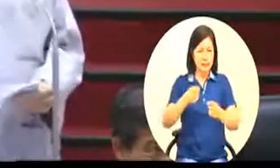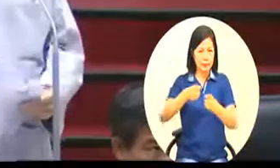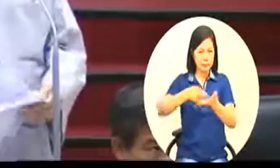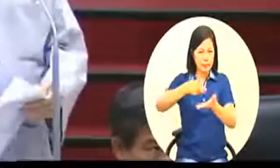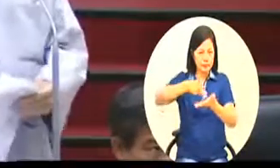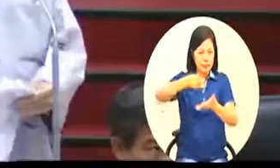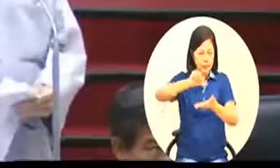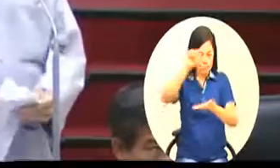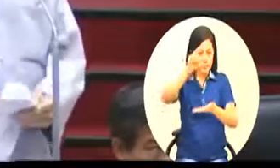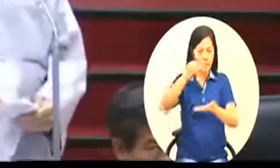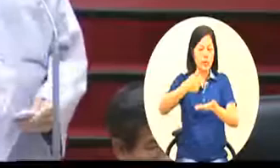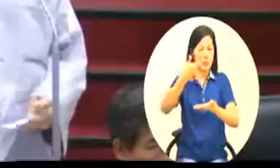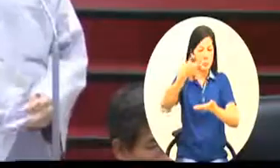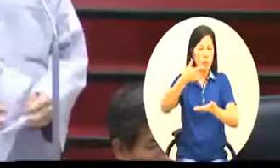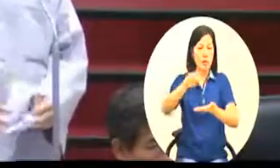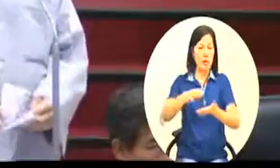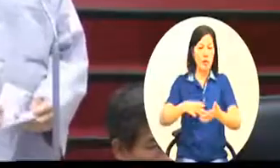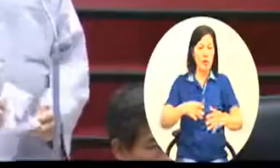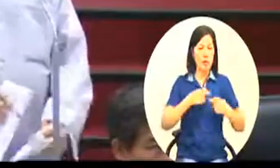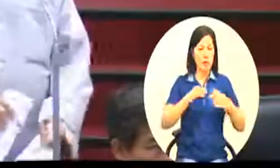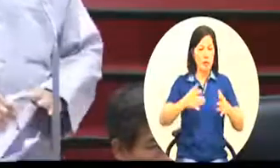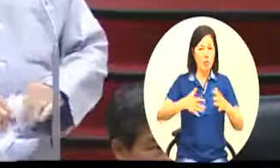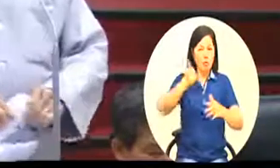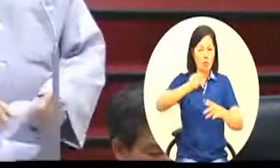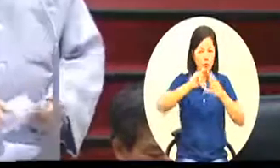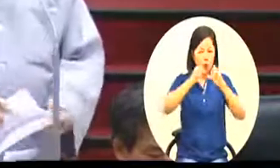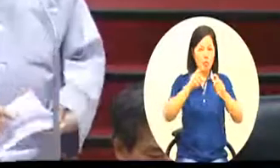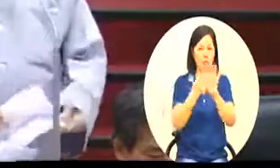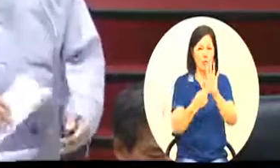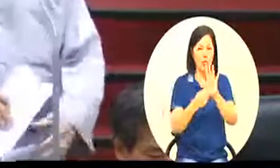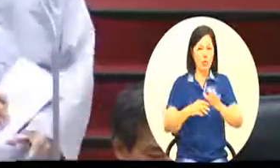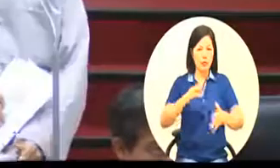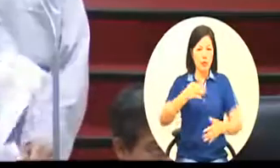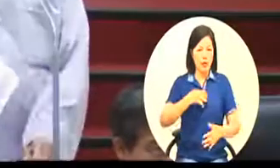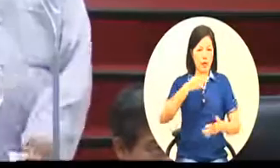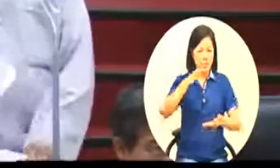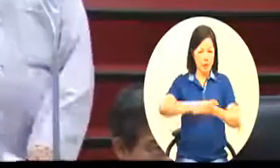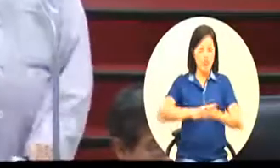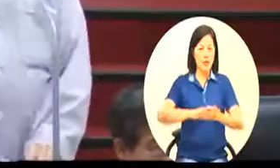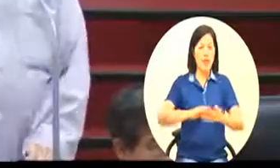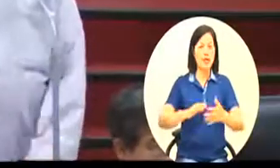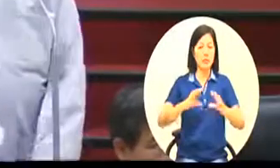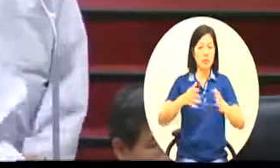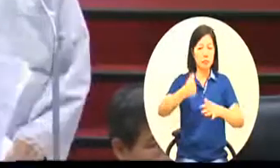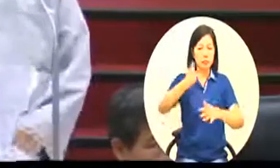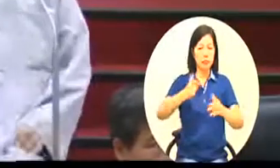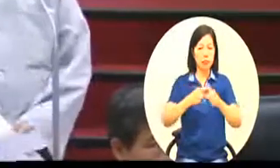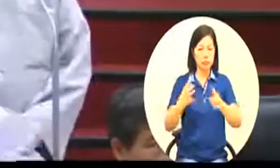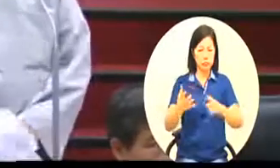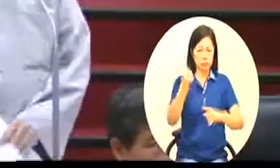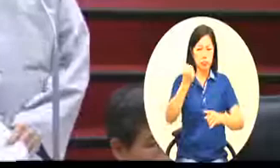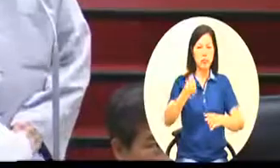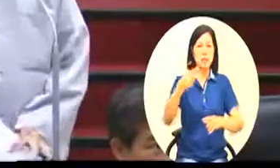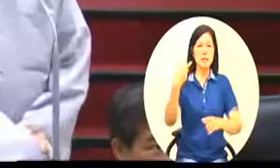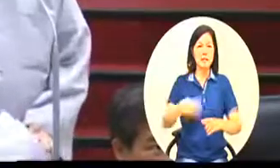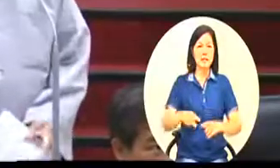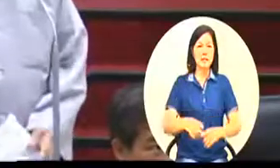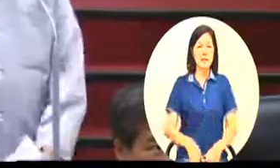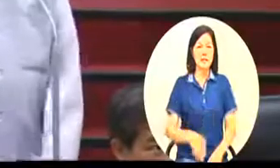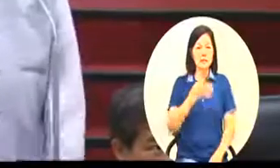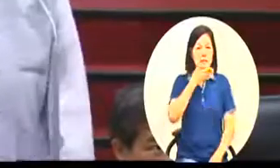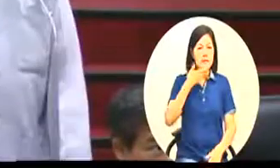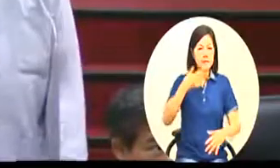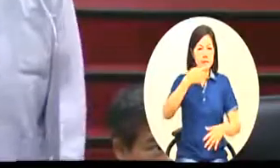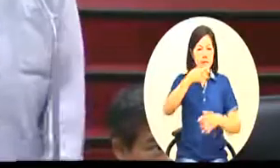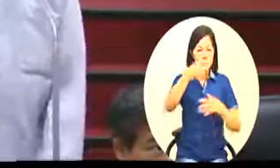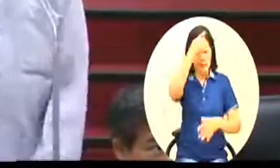蔡英文干脆正面回应诉求。 对于阿扁总统的人权，跟他在司法上、